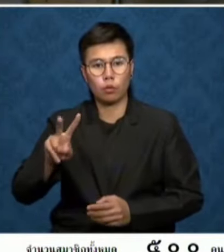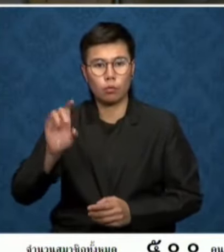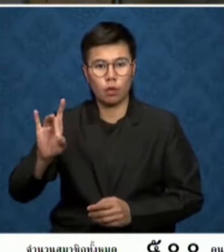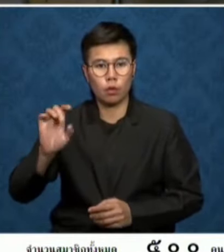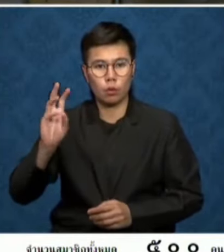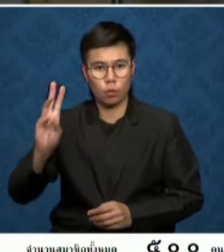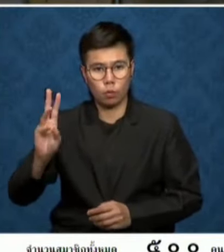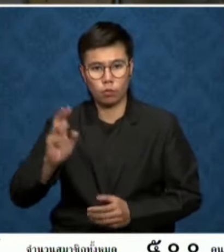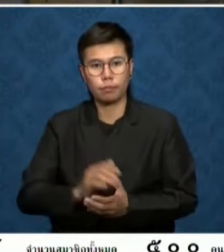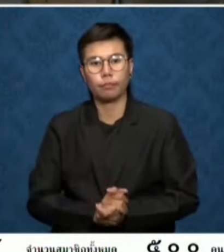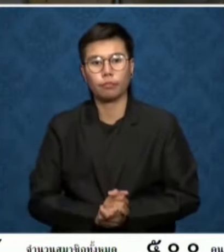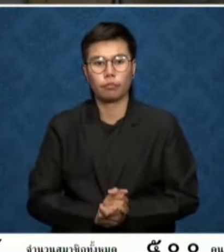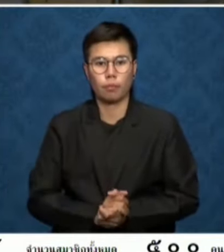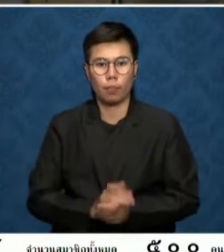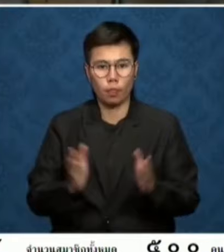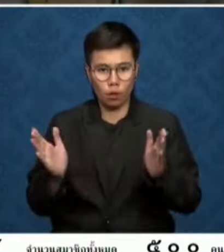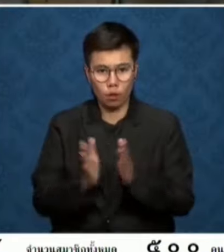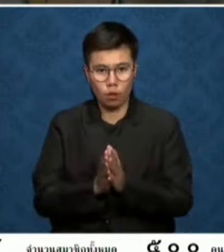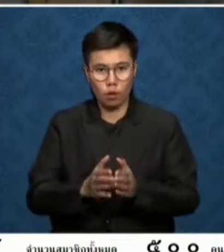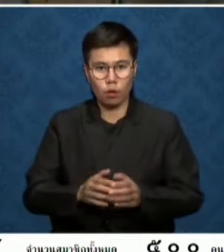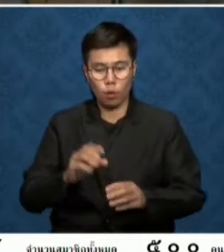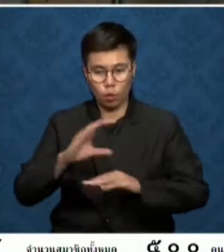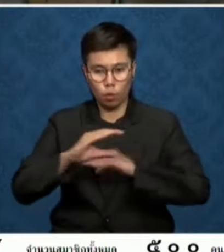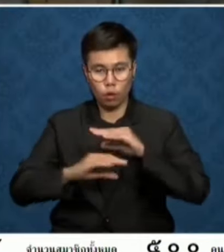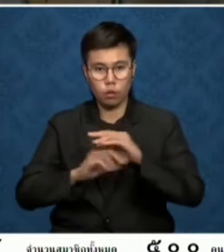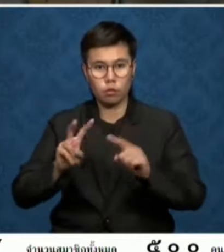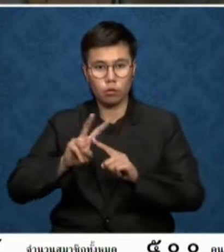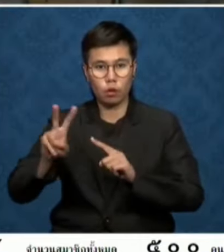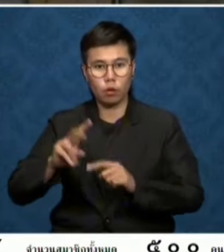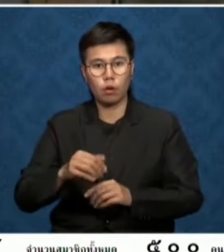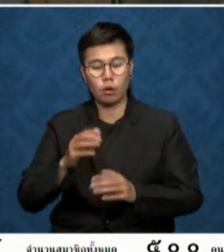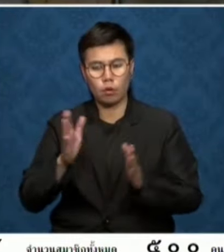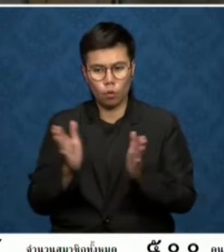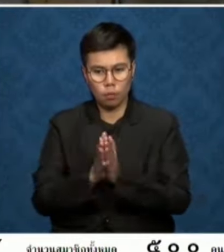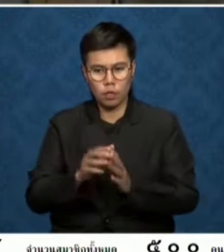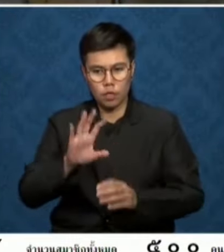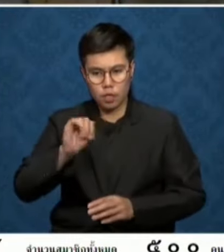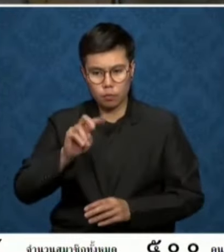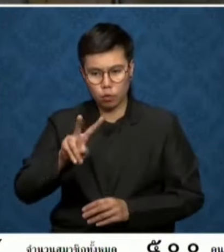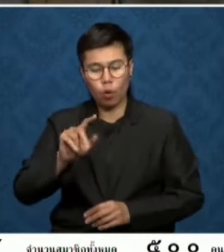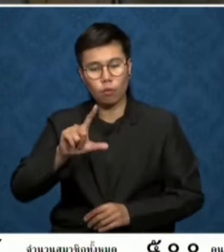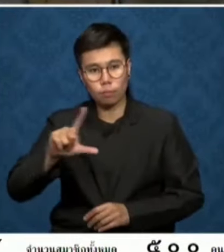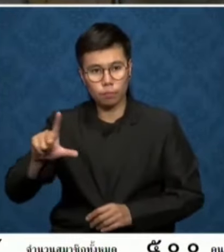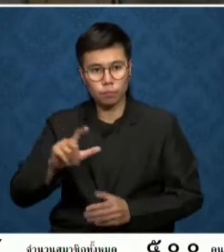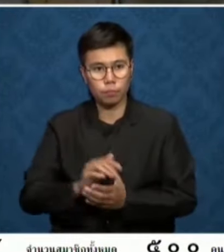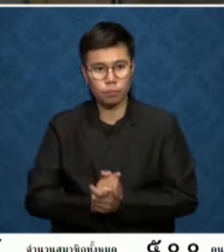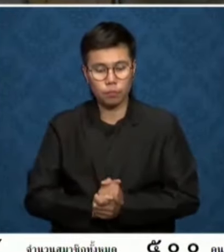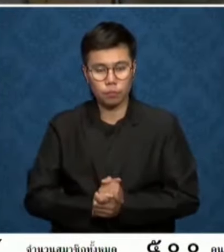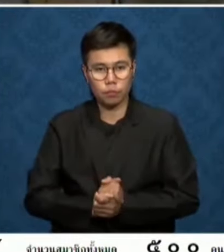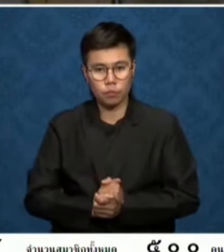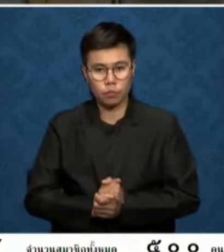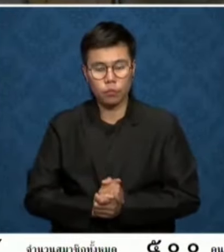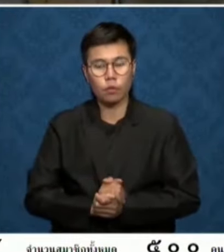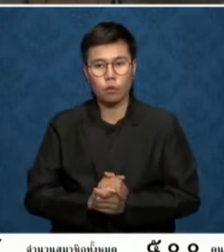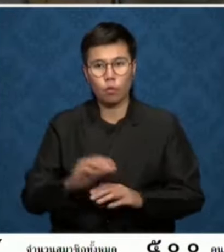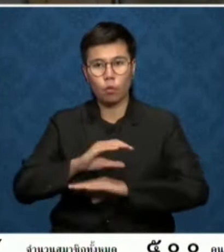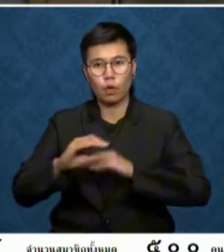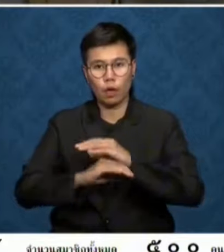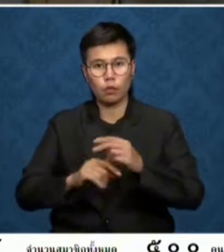25.286 ล้านนะครับเพราะฉะนั้นรวม2โครงการนะครับก็จะประมาณ42ล้านวันนี้เนี่ยครับเราจะมาพูดกันว่า2โครงการ